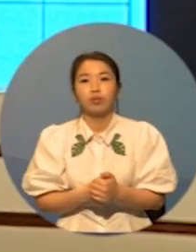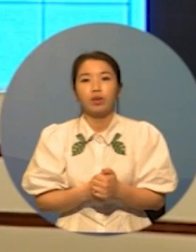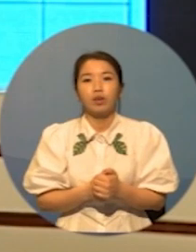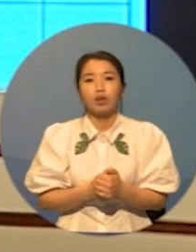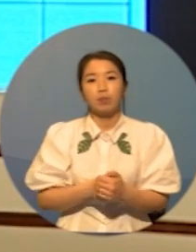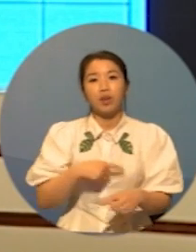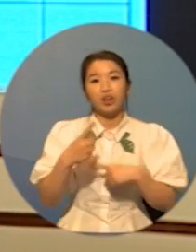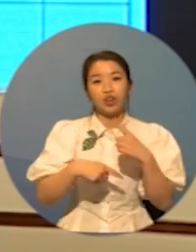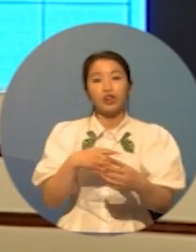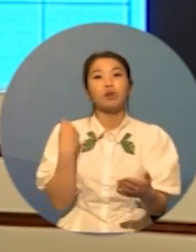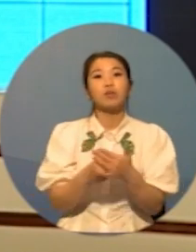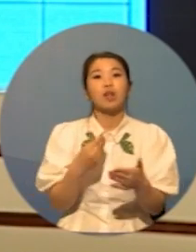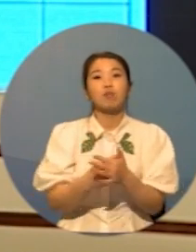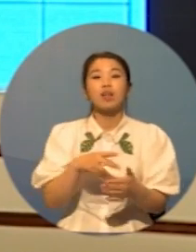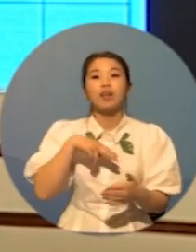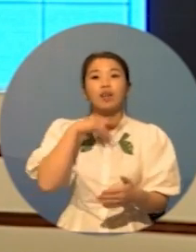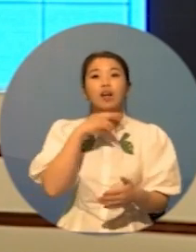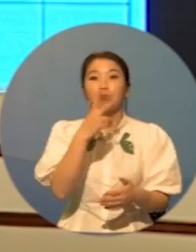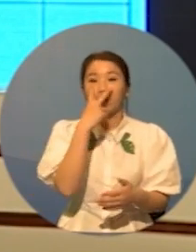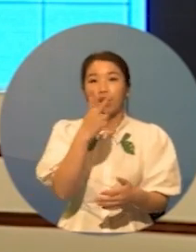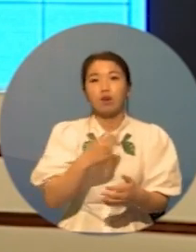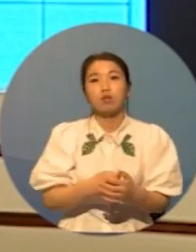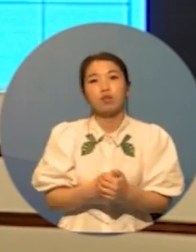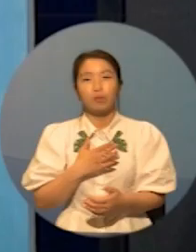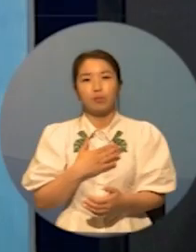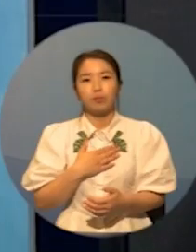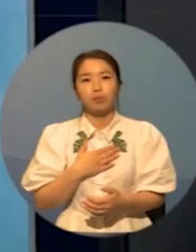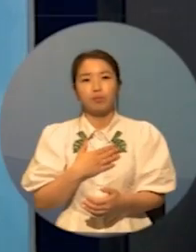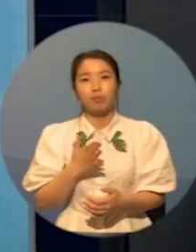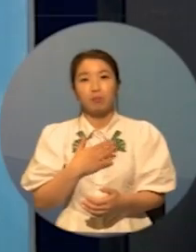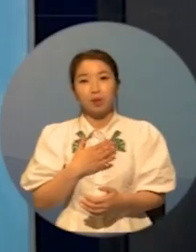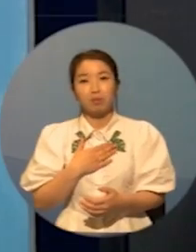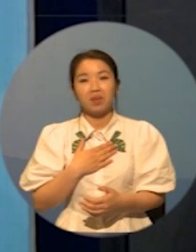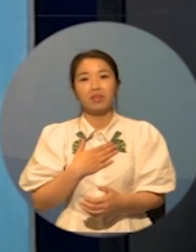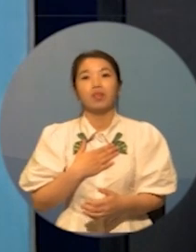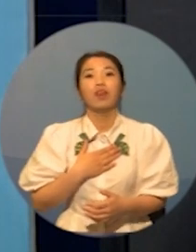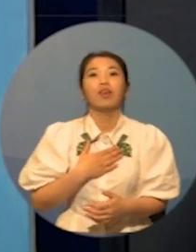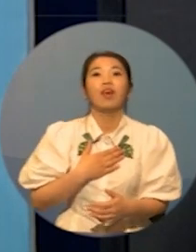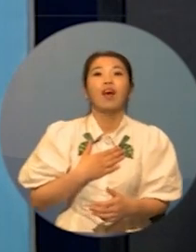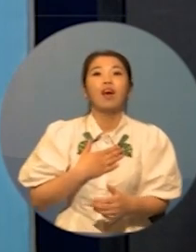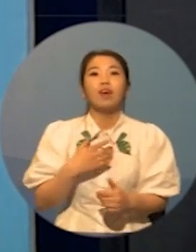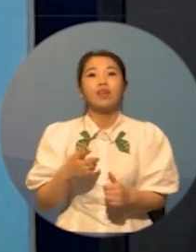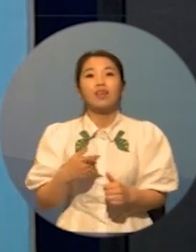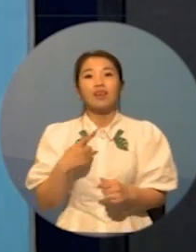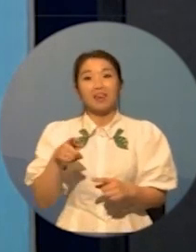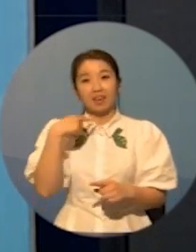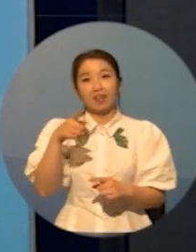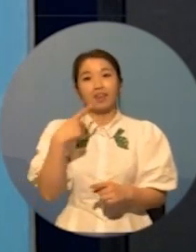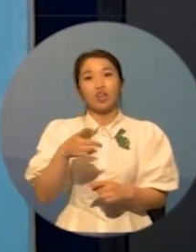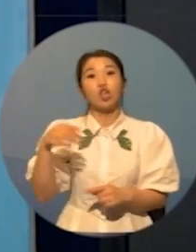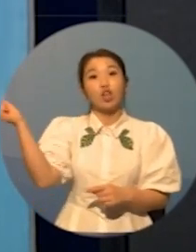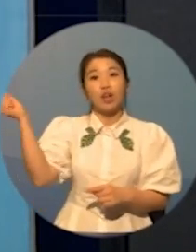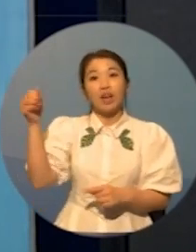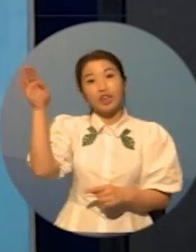Демек, кейінгі мысалымызға дыққат етеміз. Мен-мен деген сәтең жігітлер Малахайының құлағын